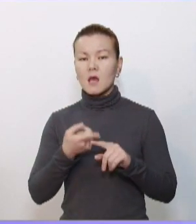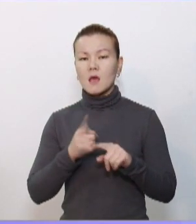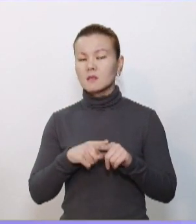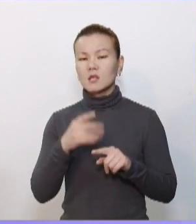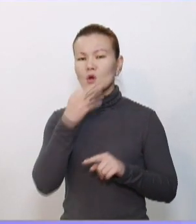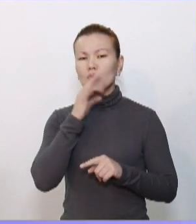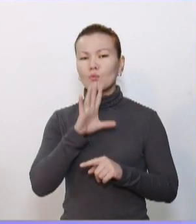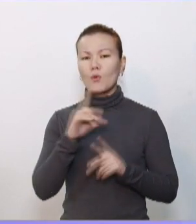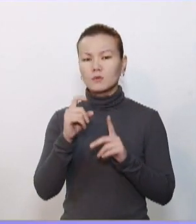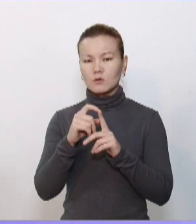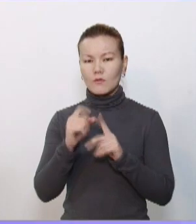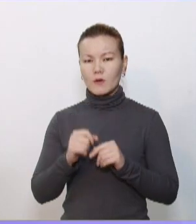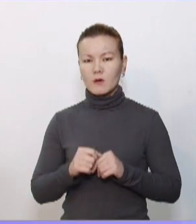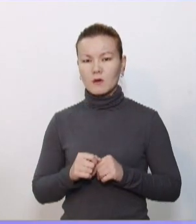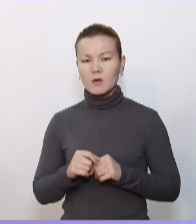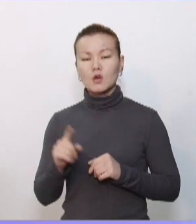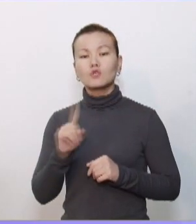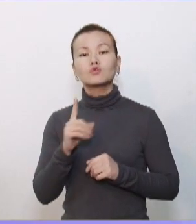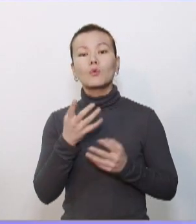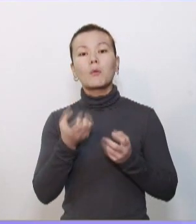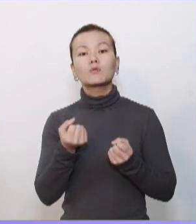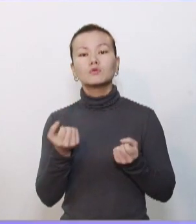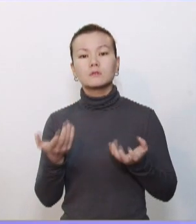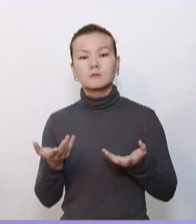любом слове. Что